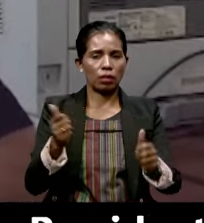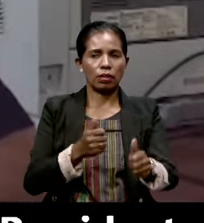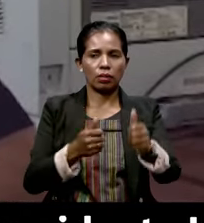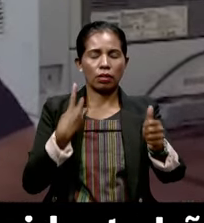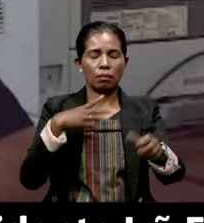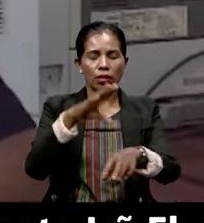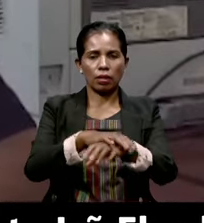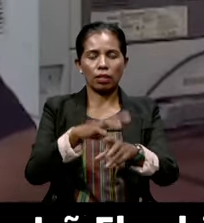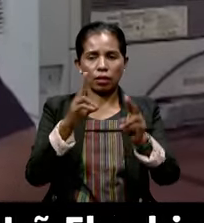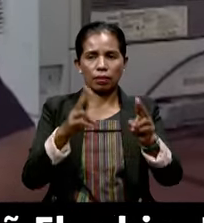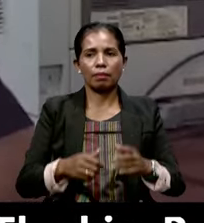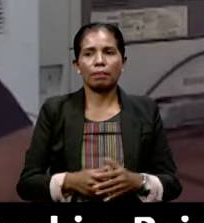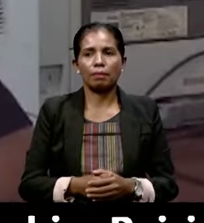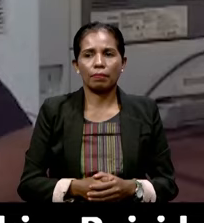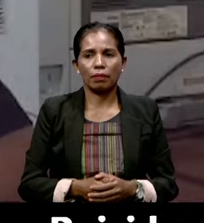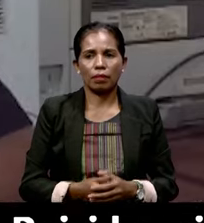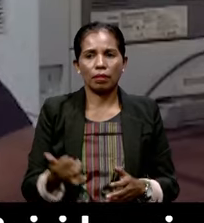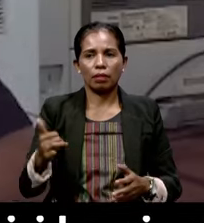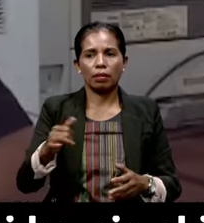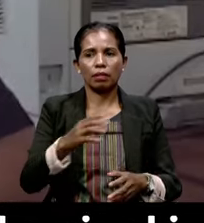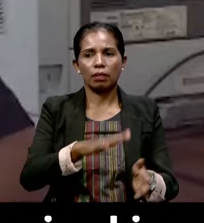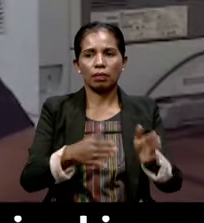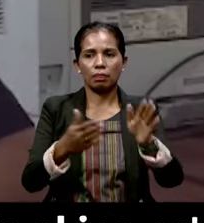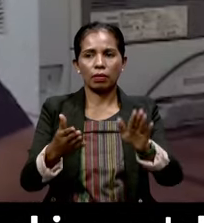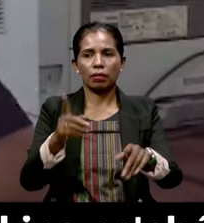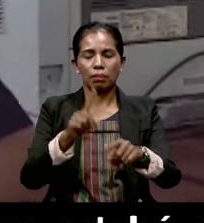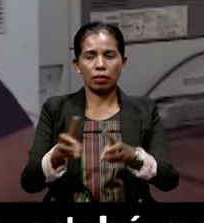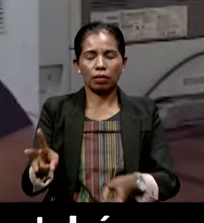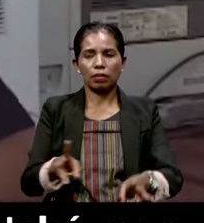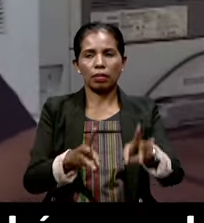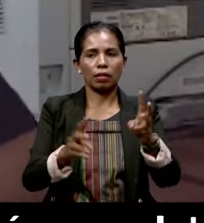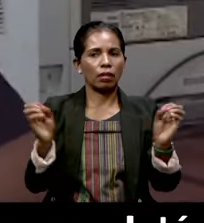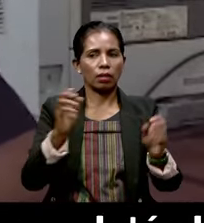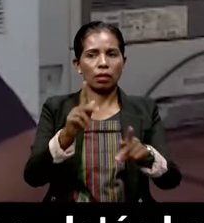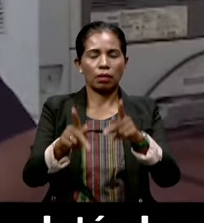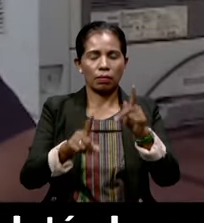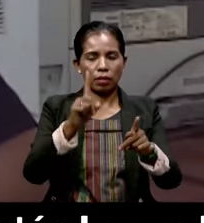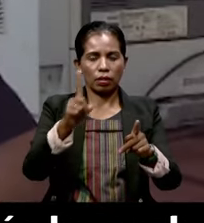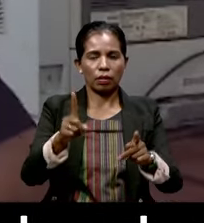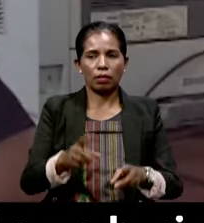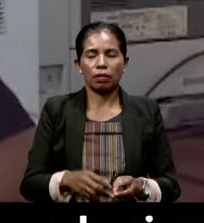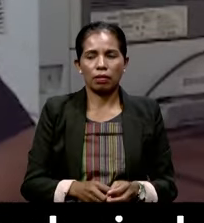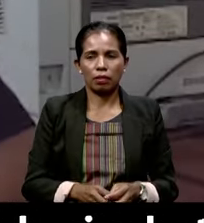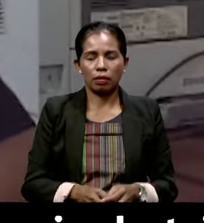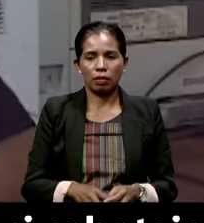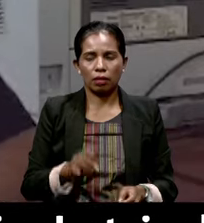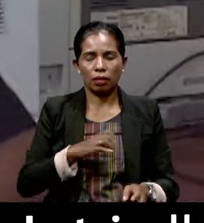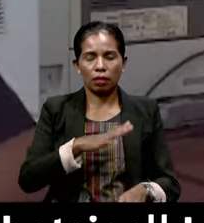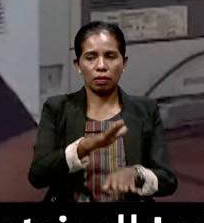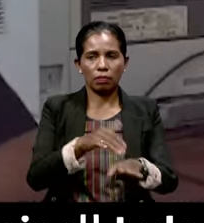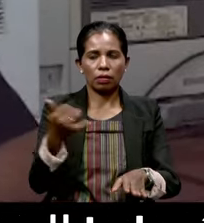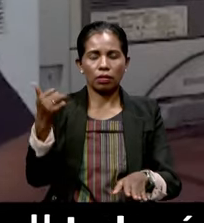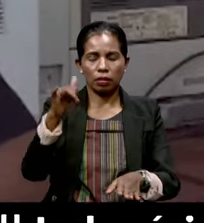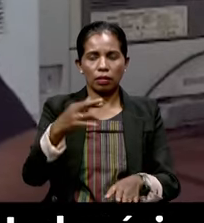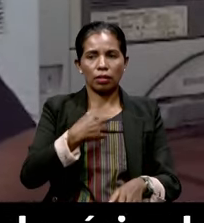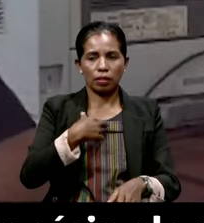kena. Ya itu sih lah tolerne. So mati deh mau belah halai istirahat. Laya emirat alai. Ira mo yang bolu, mai sirne sira rasi